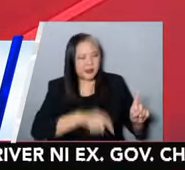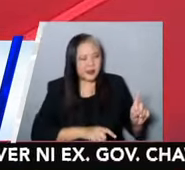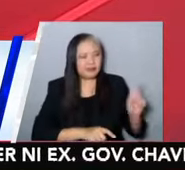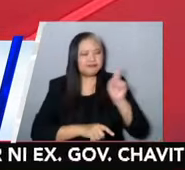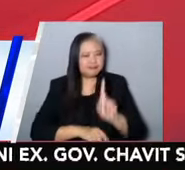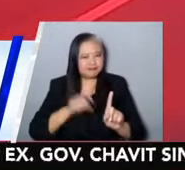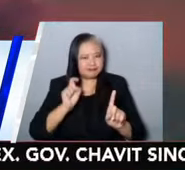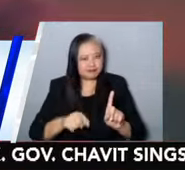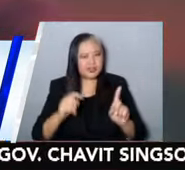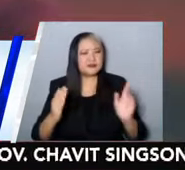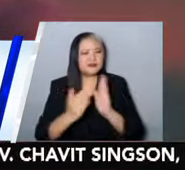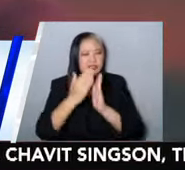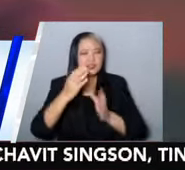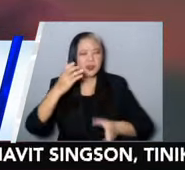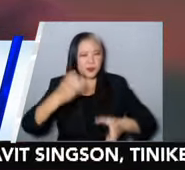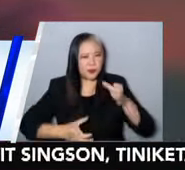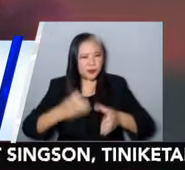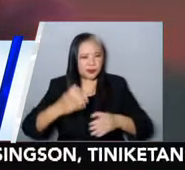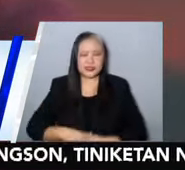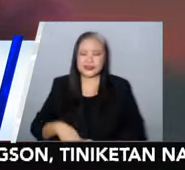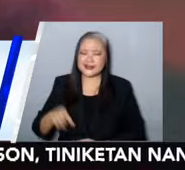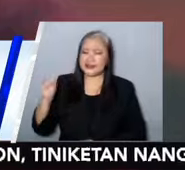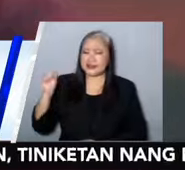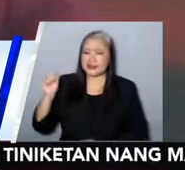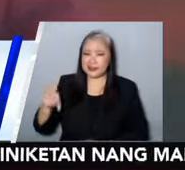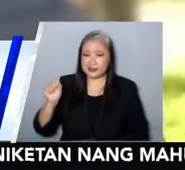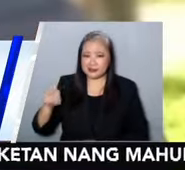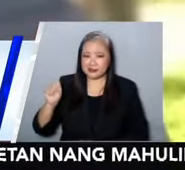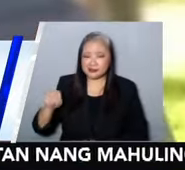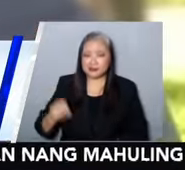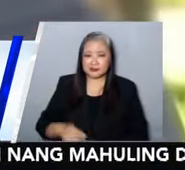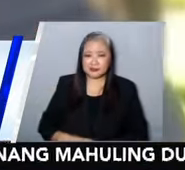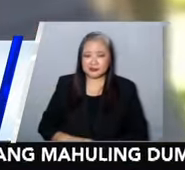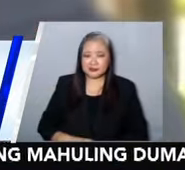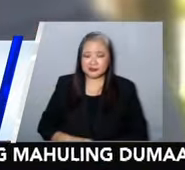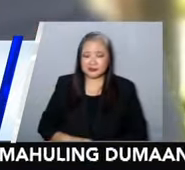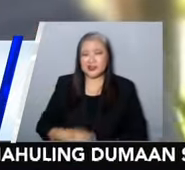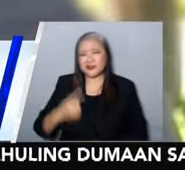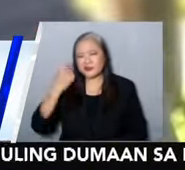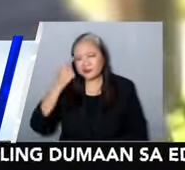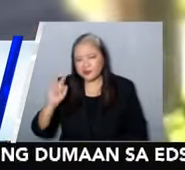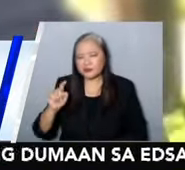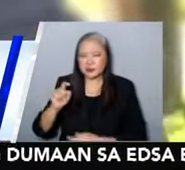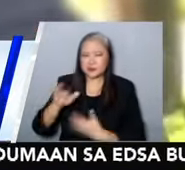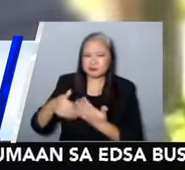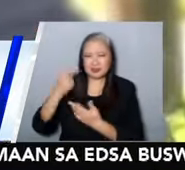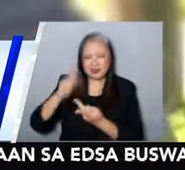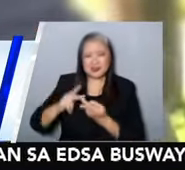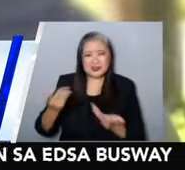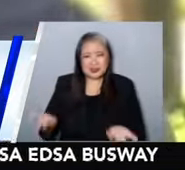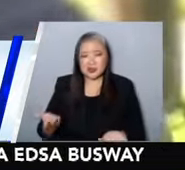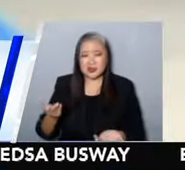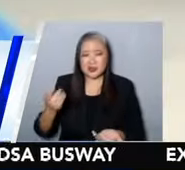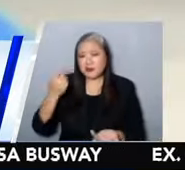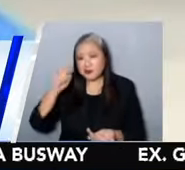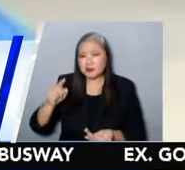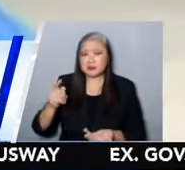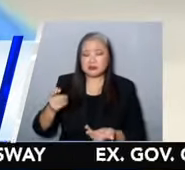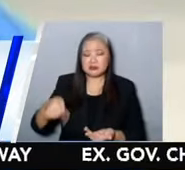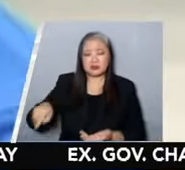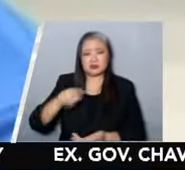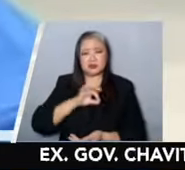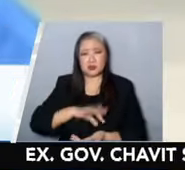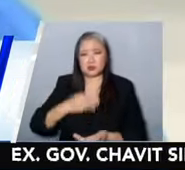Yes, for intents and purposes, ganun talaga. Kung sa ikakabubuti ng sitwasyon niya,